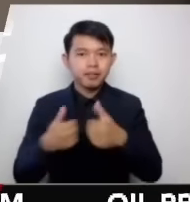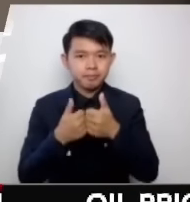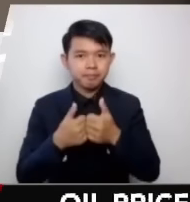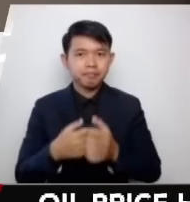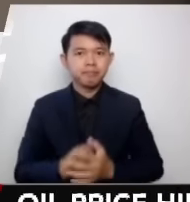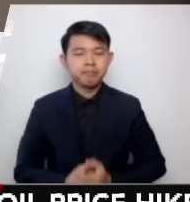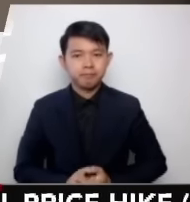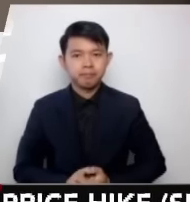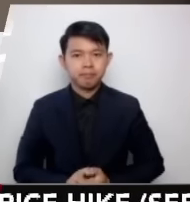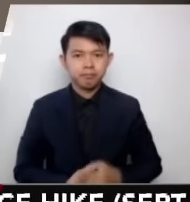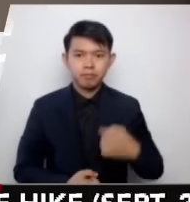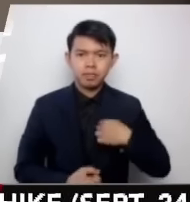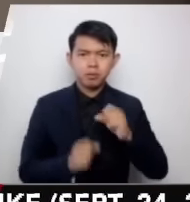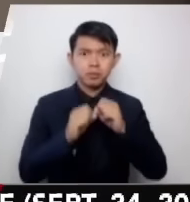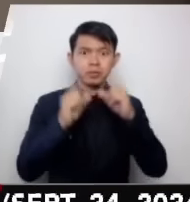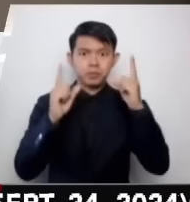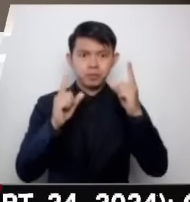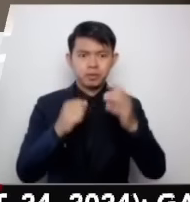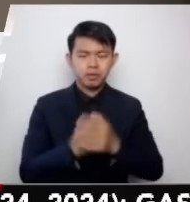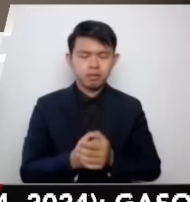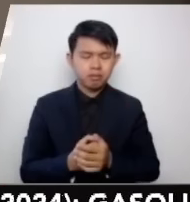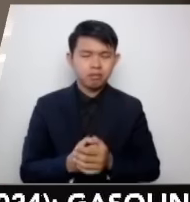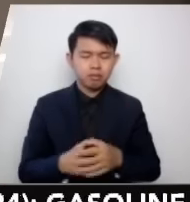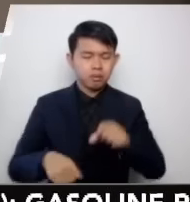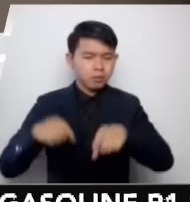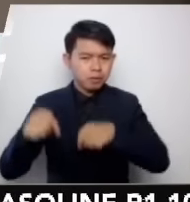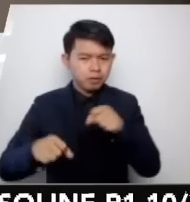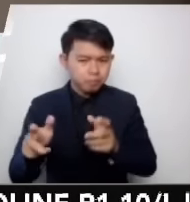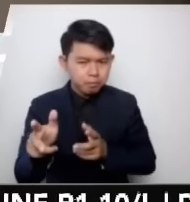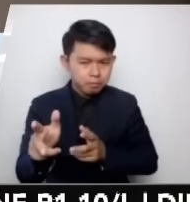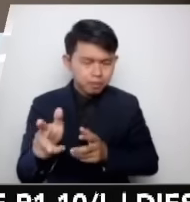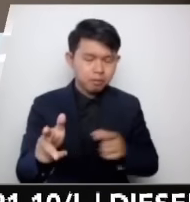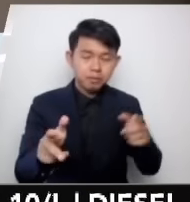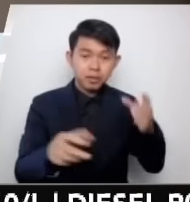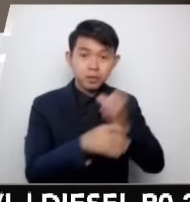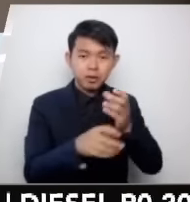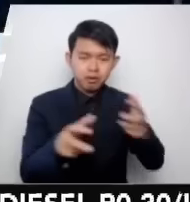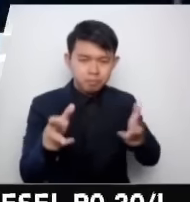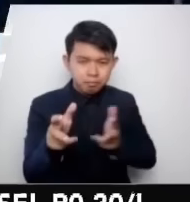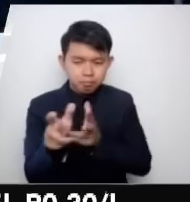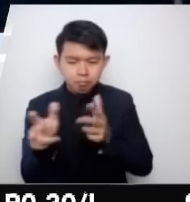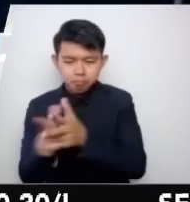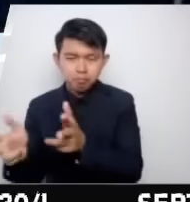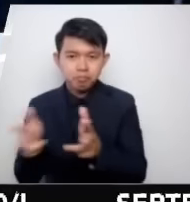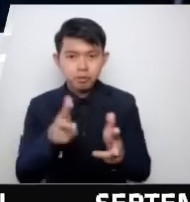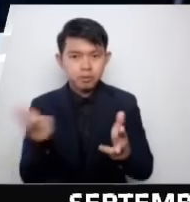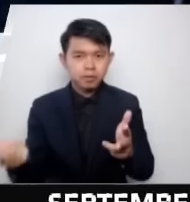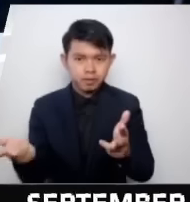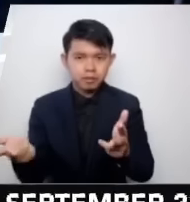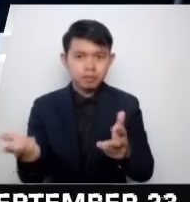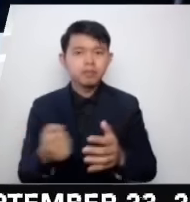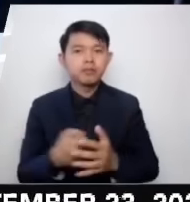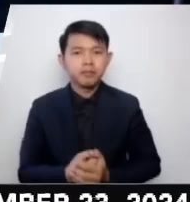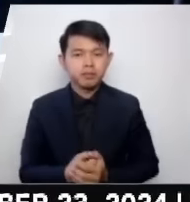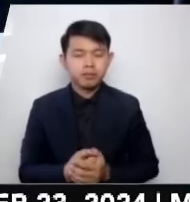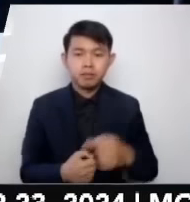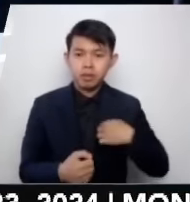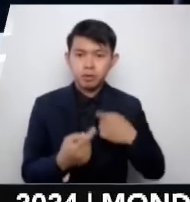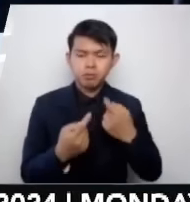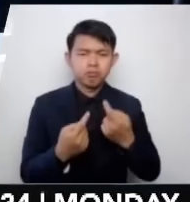po akong sinagi na parang sadya. Tapos nung tumilapon na po ako nun, sinubukan po siyang harangan ng isang